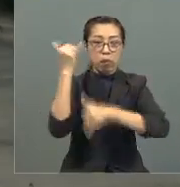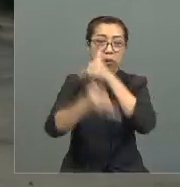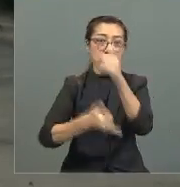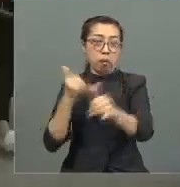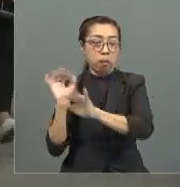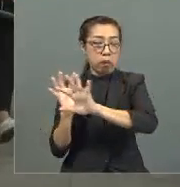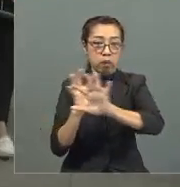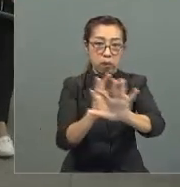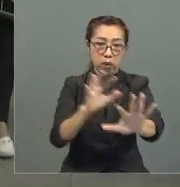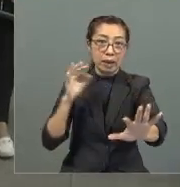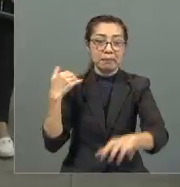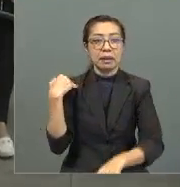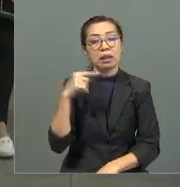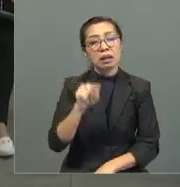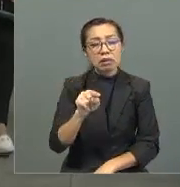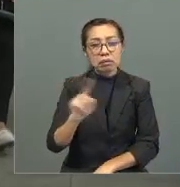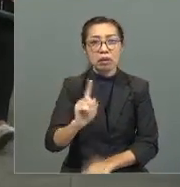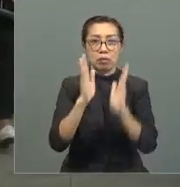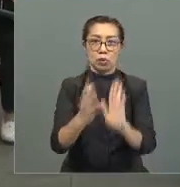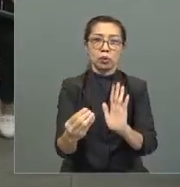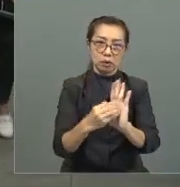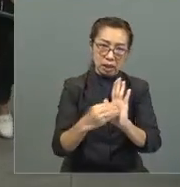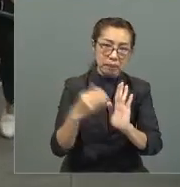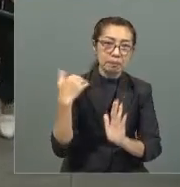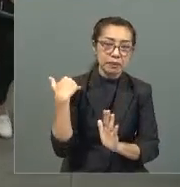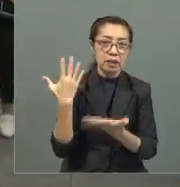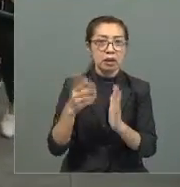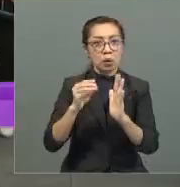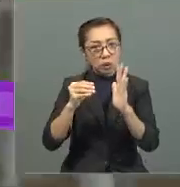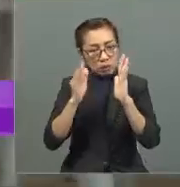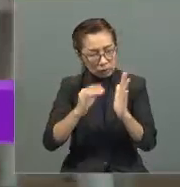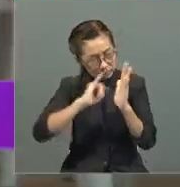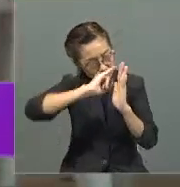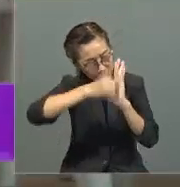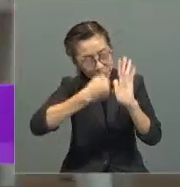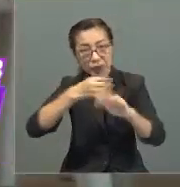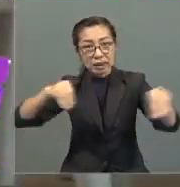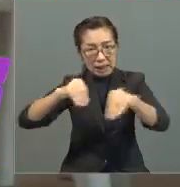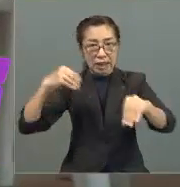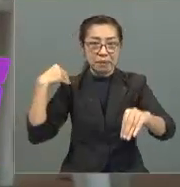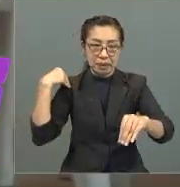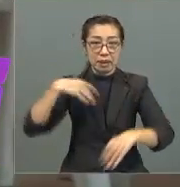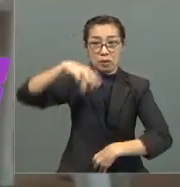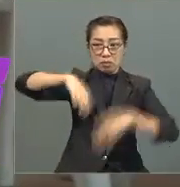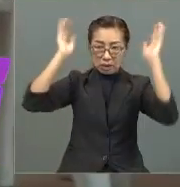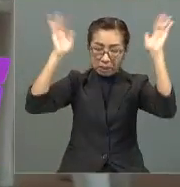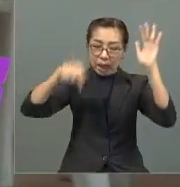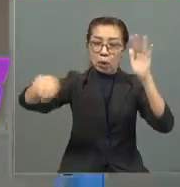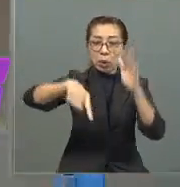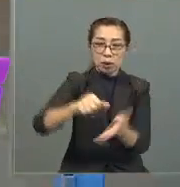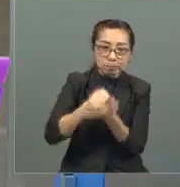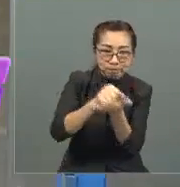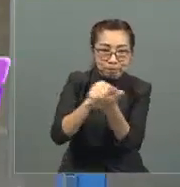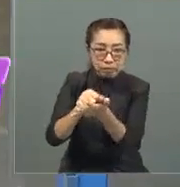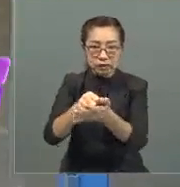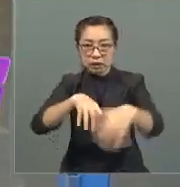โดยประชาชนที่เดินทางไปนะคะมีทั้งจากพื้นที่กรุงเทพมหานครรวมถึงจังหวัดใกล้เคียงทางเจ้าหน้าที่ของกรมประชาสัมพันธ์ก็ได้อำนวยความสะดว